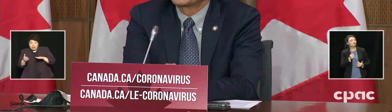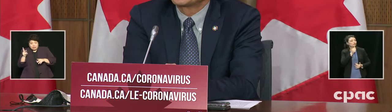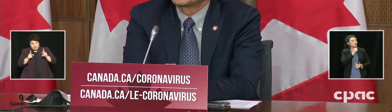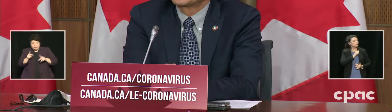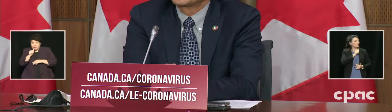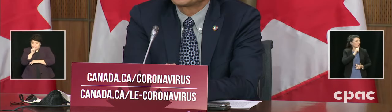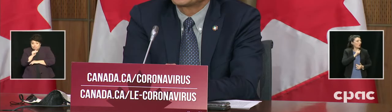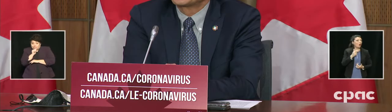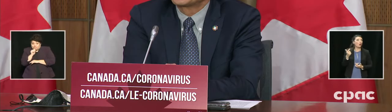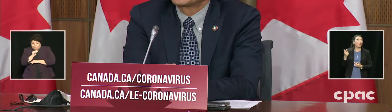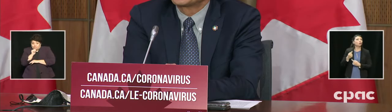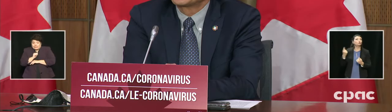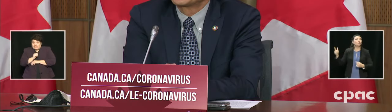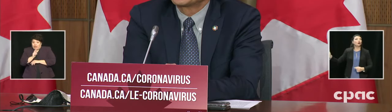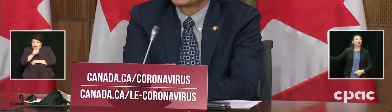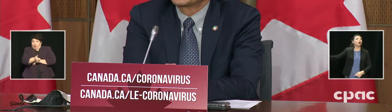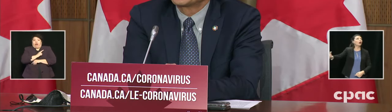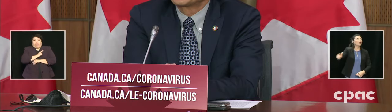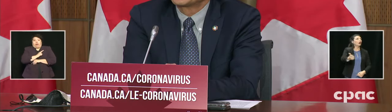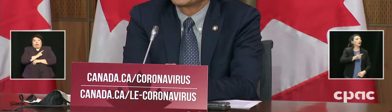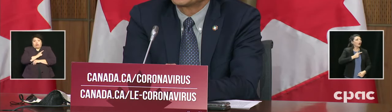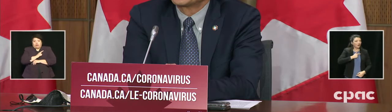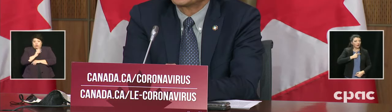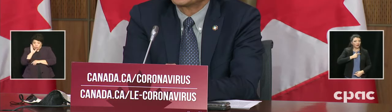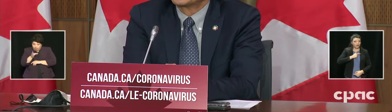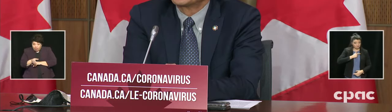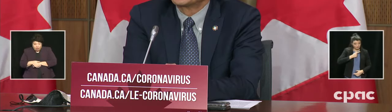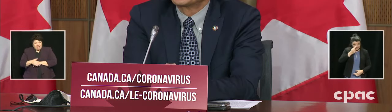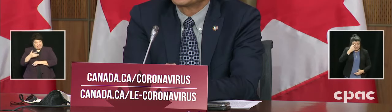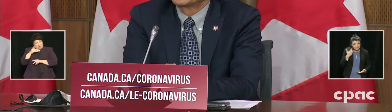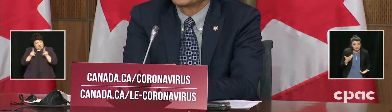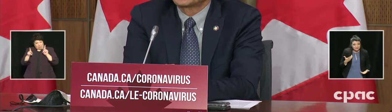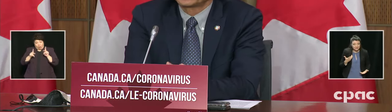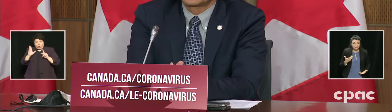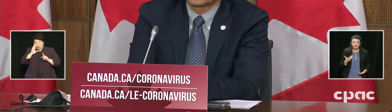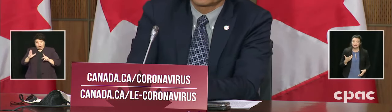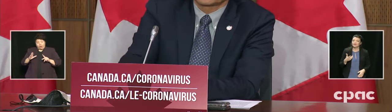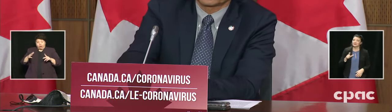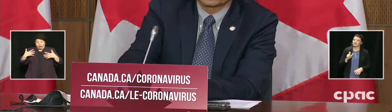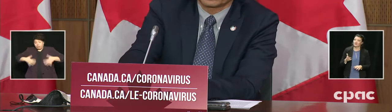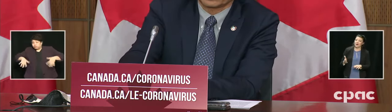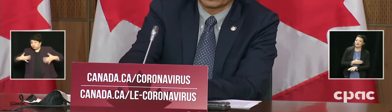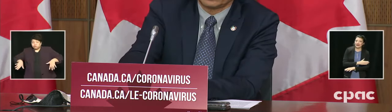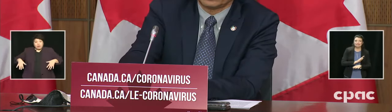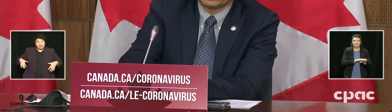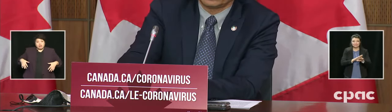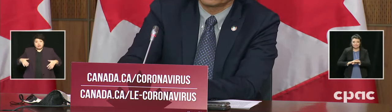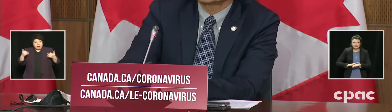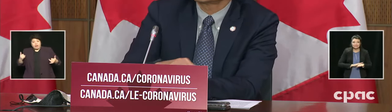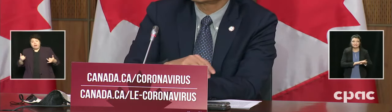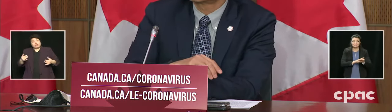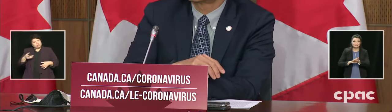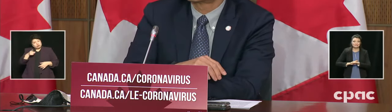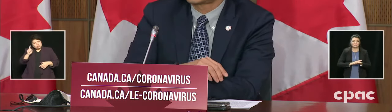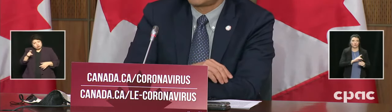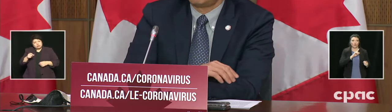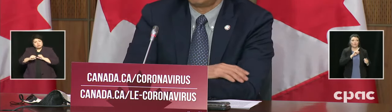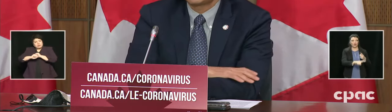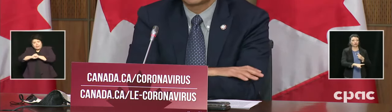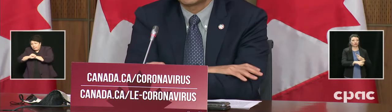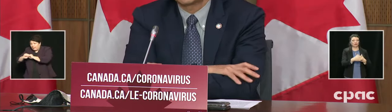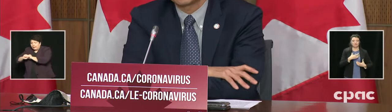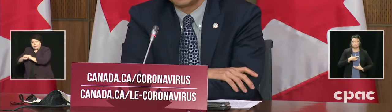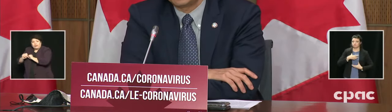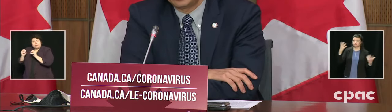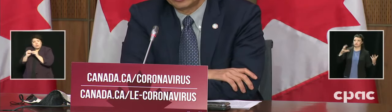falloir qu'il y ait une grande campagne de communication, de sensibilisation auprès de la population pour éviter qu'il y ait des débordements?